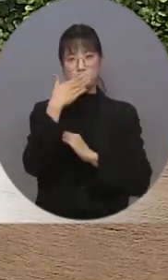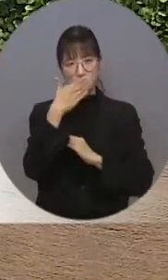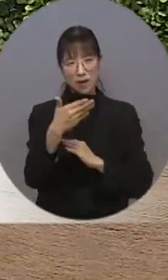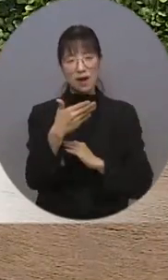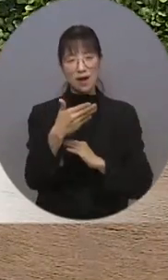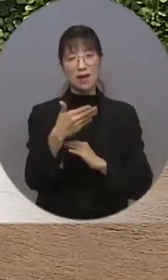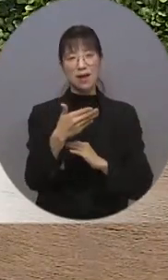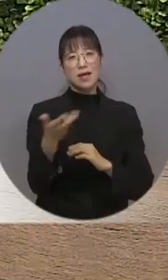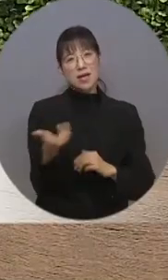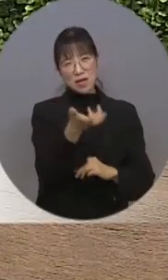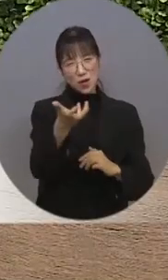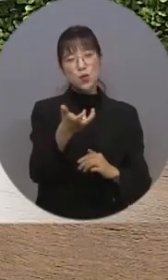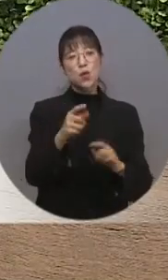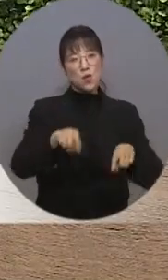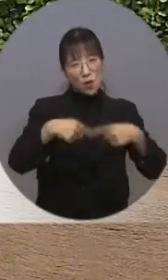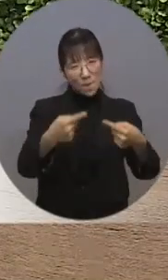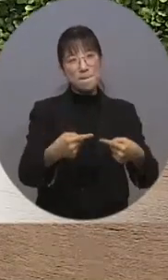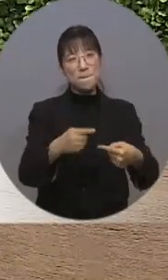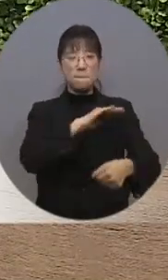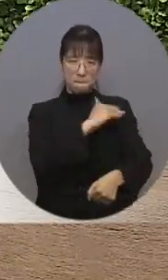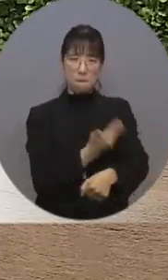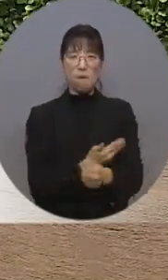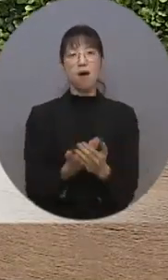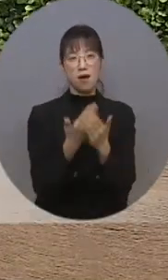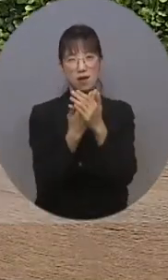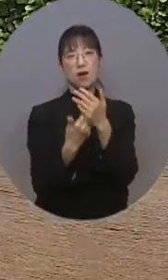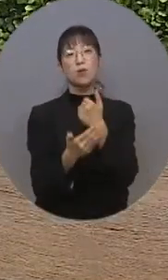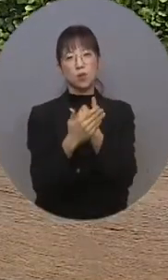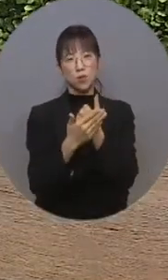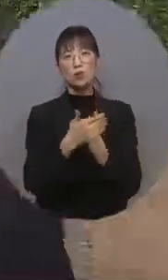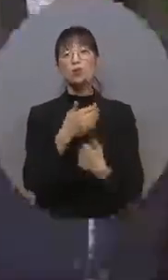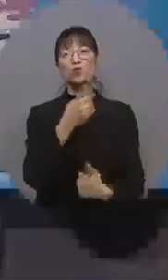접근권 이동 접근권 향상 향상에 도움이 되었으면